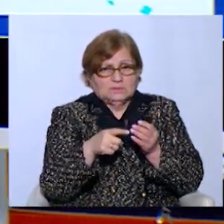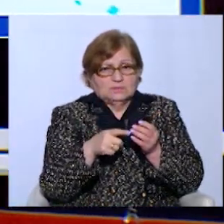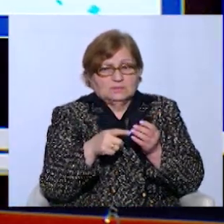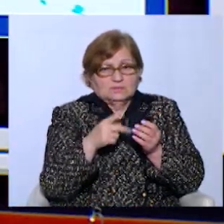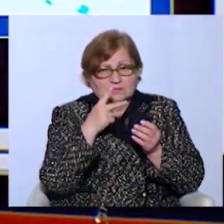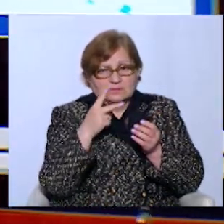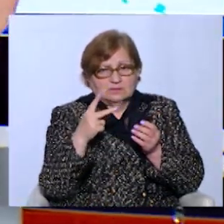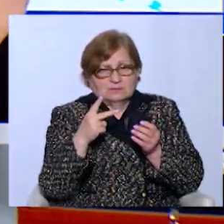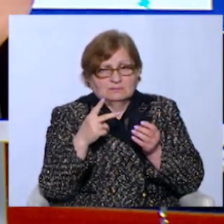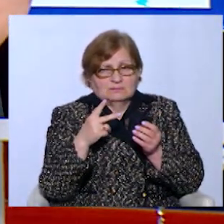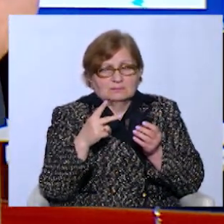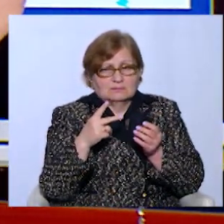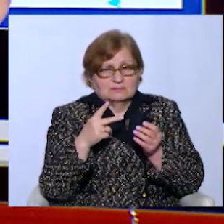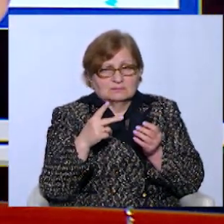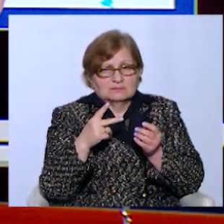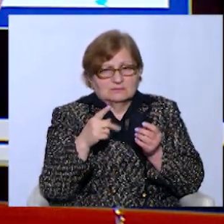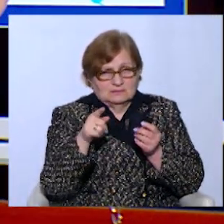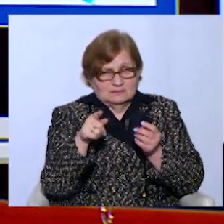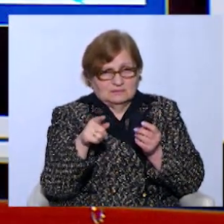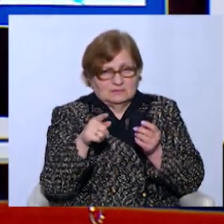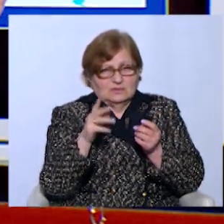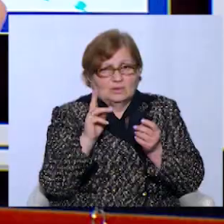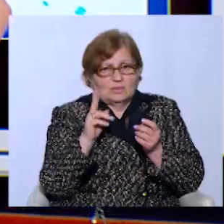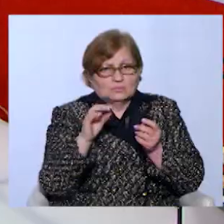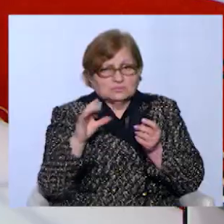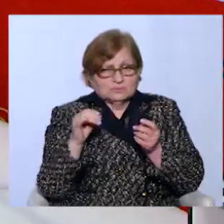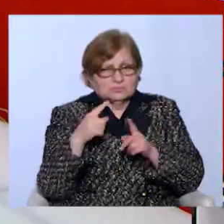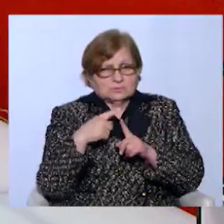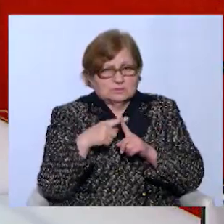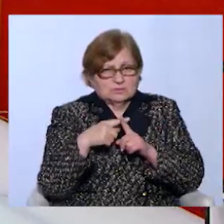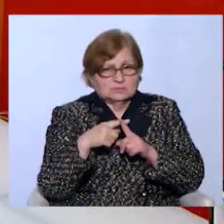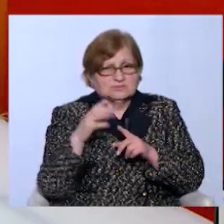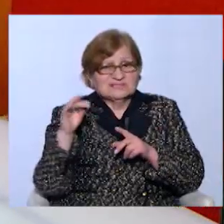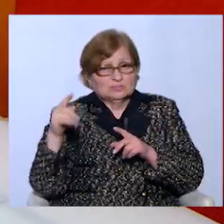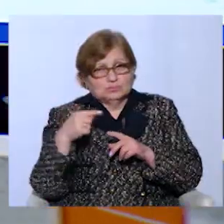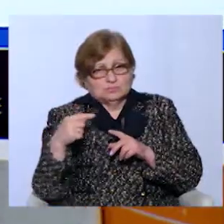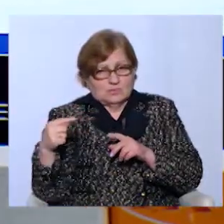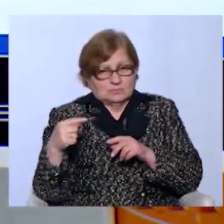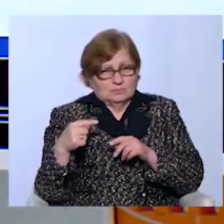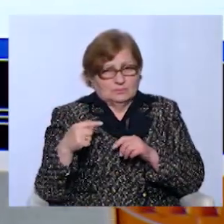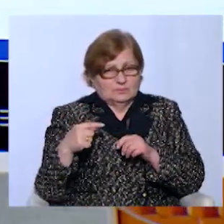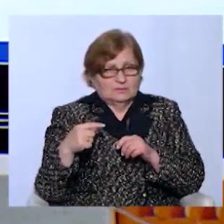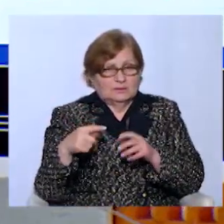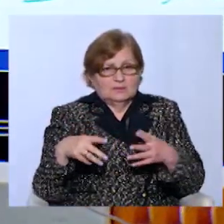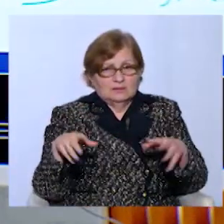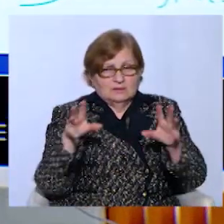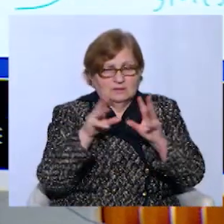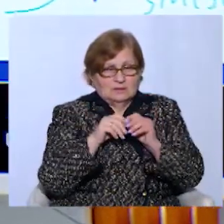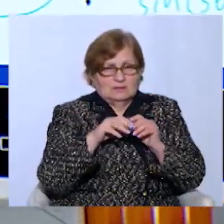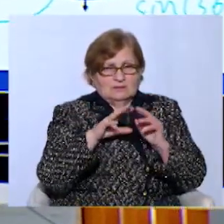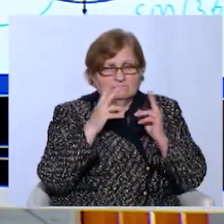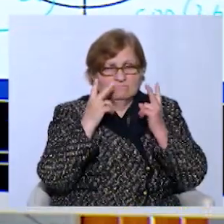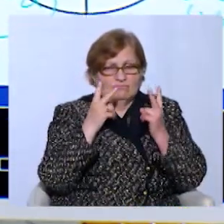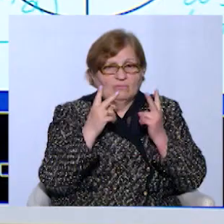მეოთხე მეოთხედში აბა სად გვაქადილი? აი აქ გვაქვს cosinusი დადებითი და sinusი უარყოფითი. აი შესაბამისად ესე იქცება